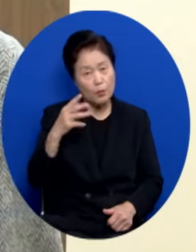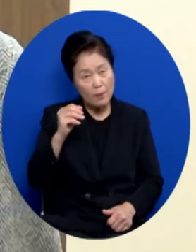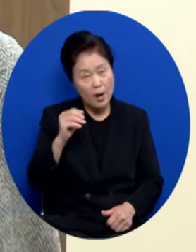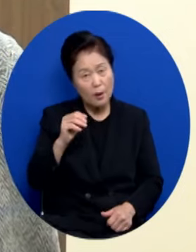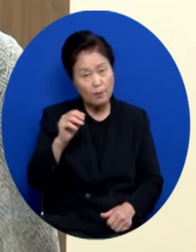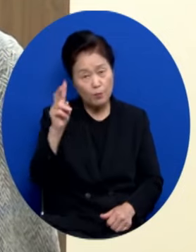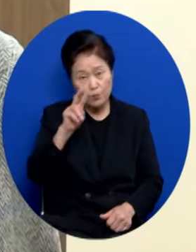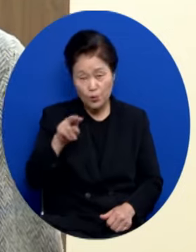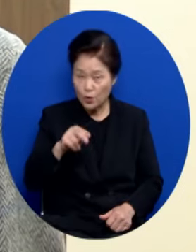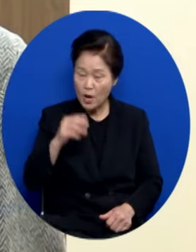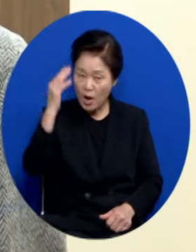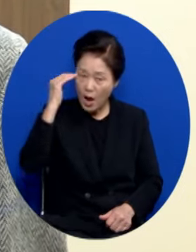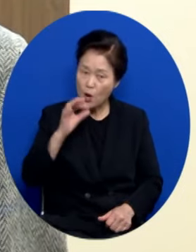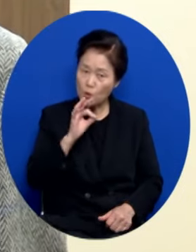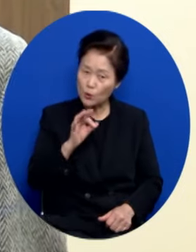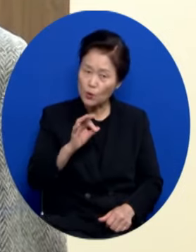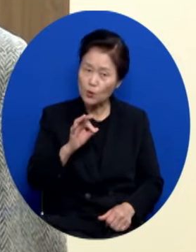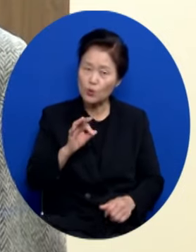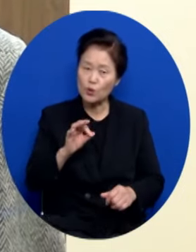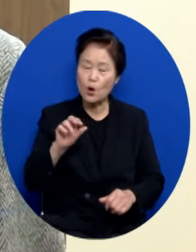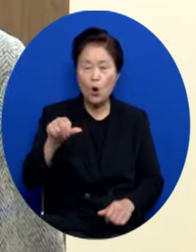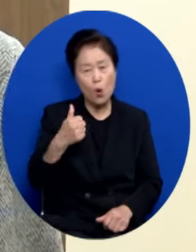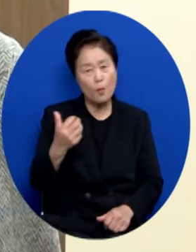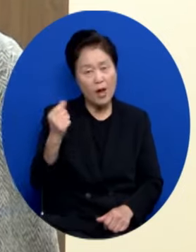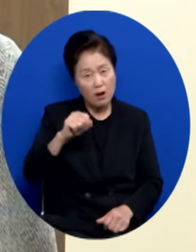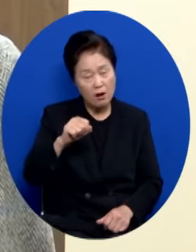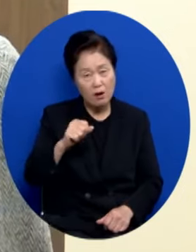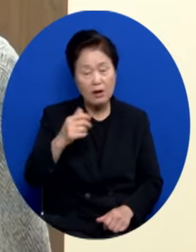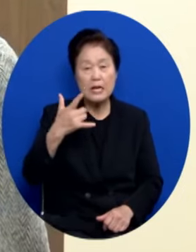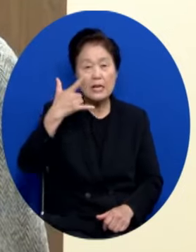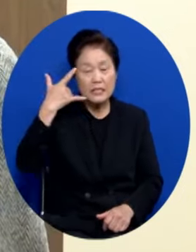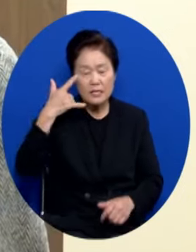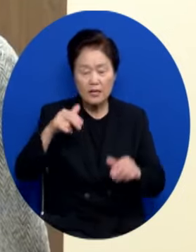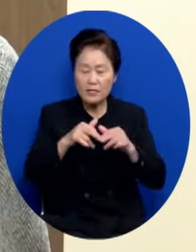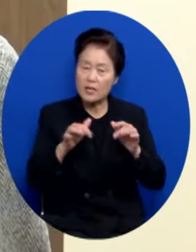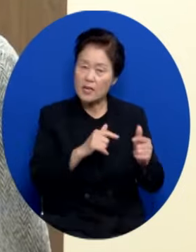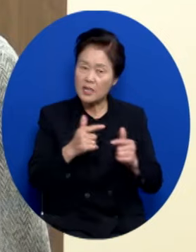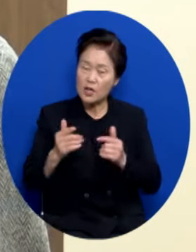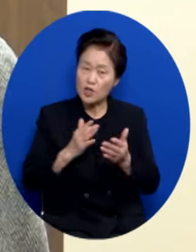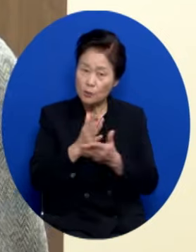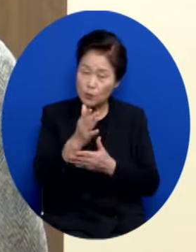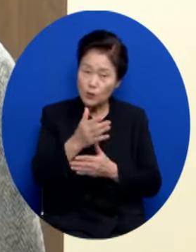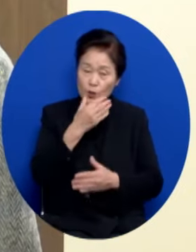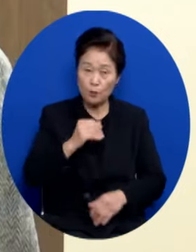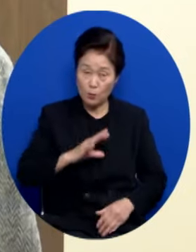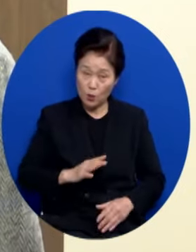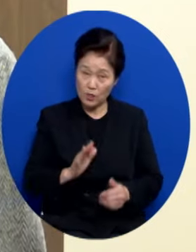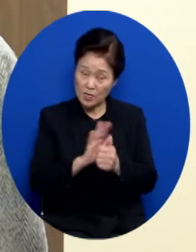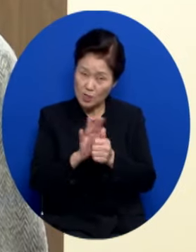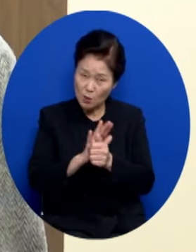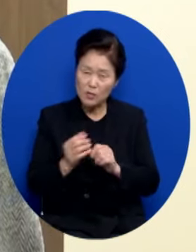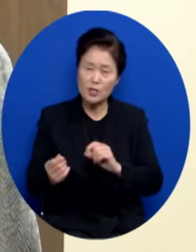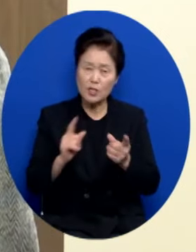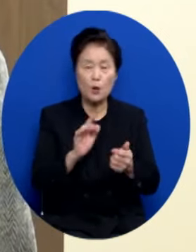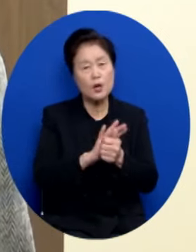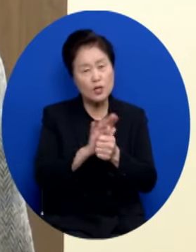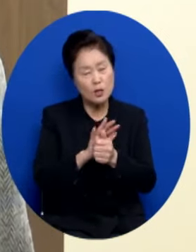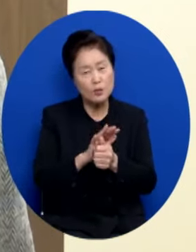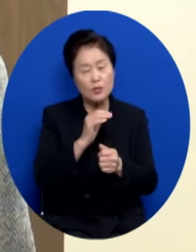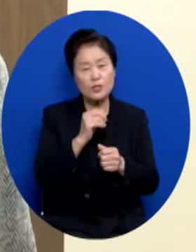우리 한국도 이런 시청각장애인들한테 전문적인 복지 서비스 또 재활 서비스를 제공하는 그런